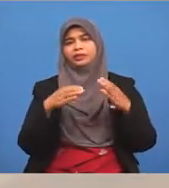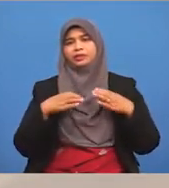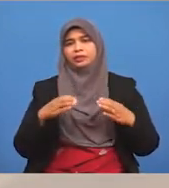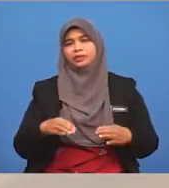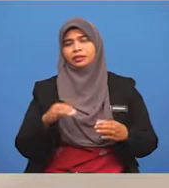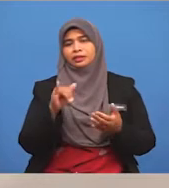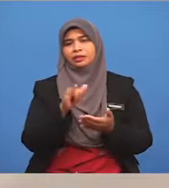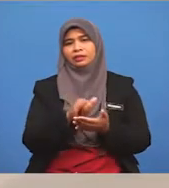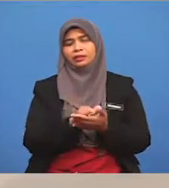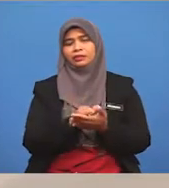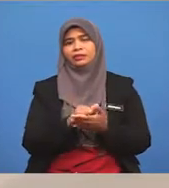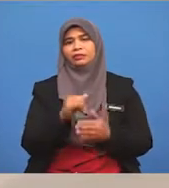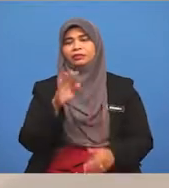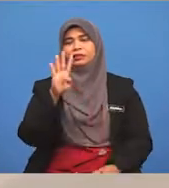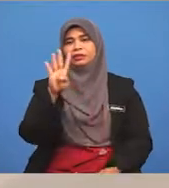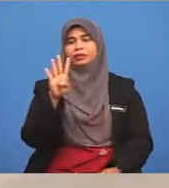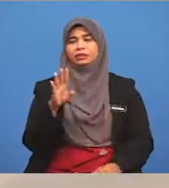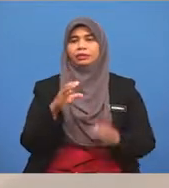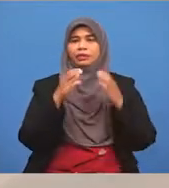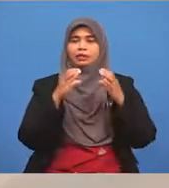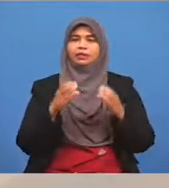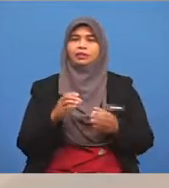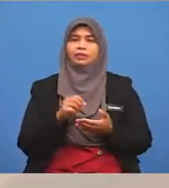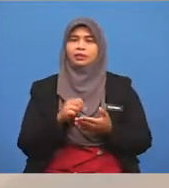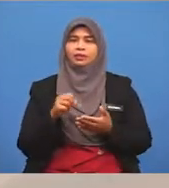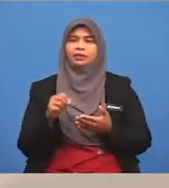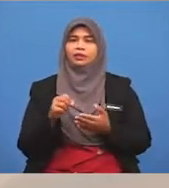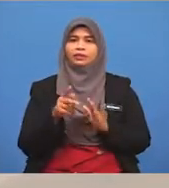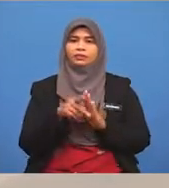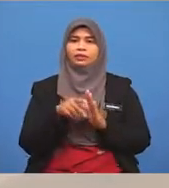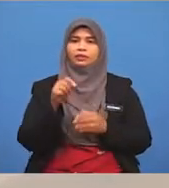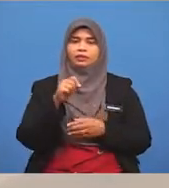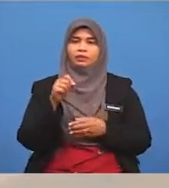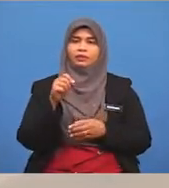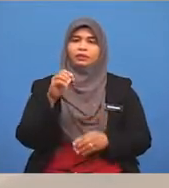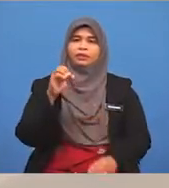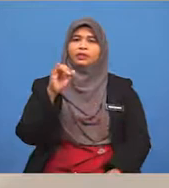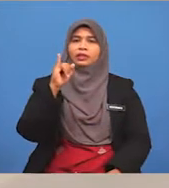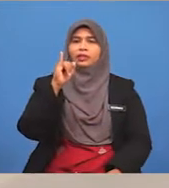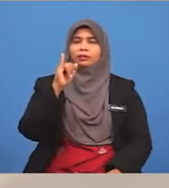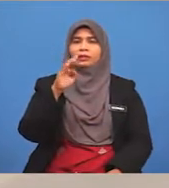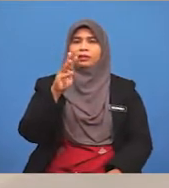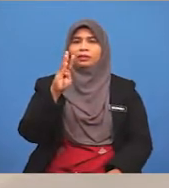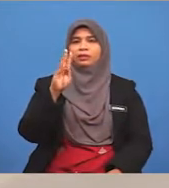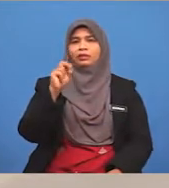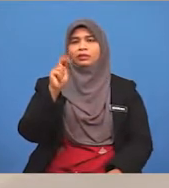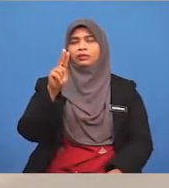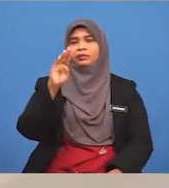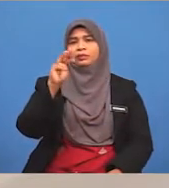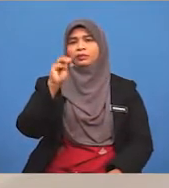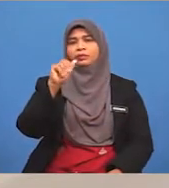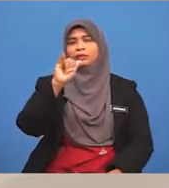Keempat, metod penulisan Sunan Ibn Majah. Imam Ibn Majah telah